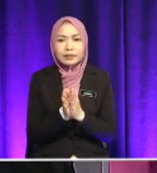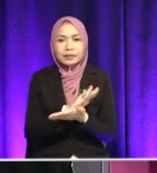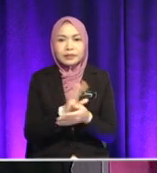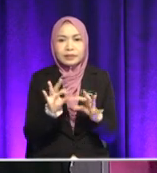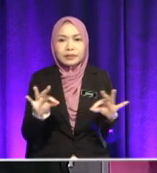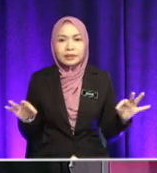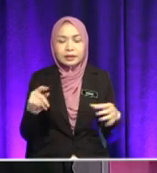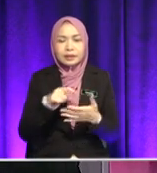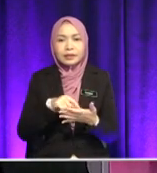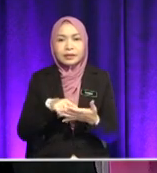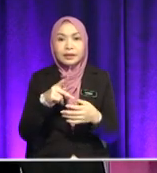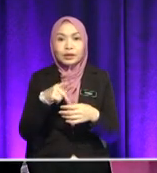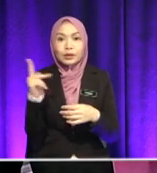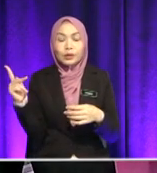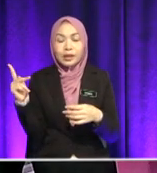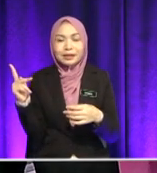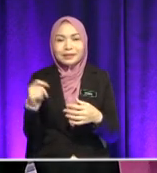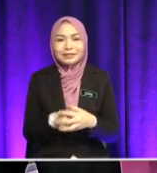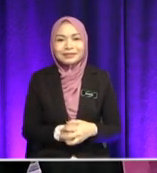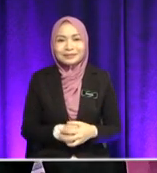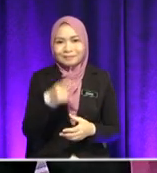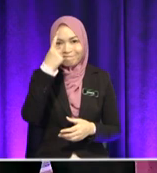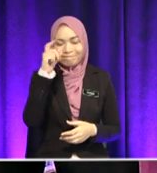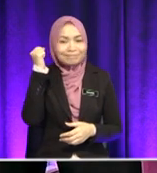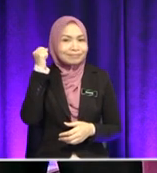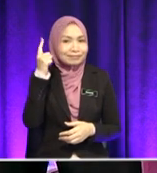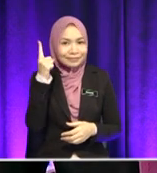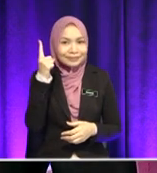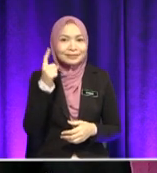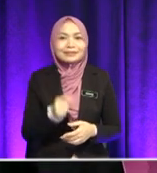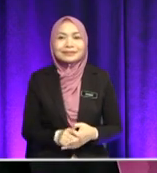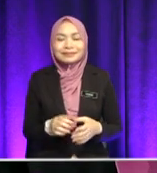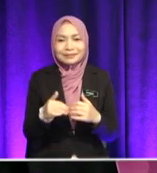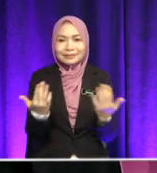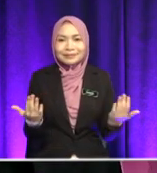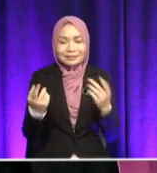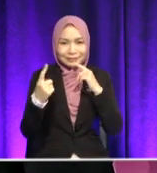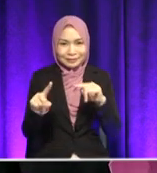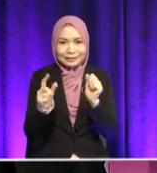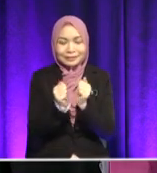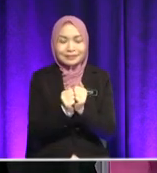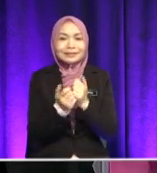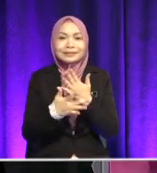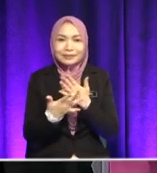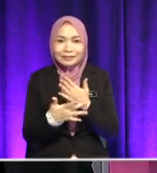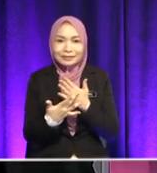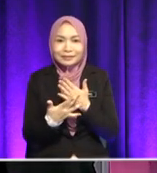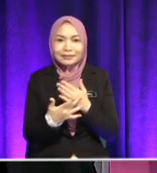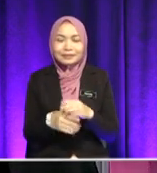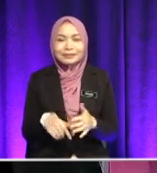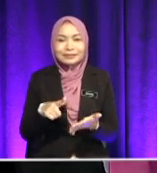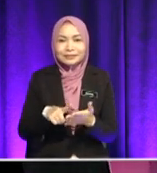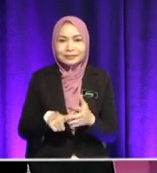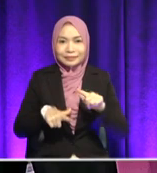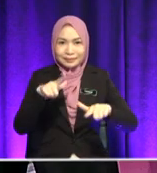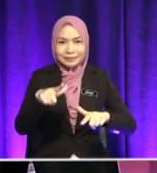dapat keluarkan benani Semuanya jadi mudah dan senang oke di langkah pertama adalah keluarkan dual